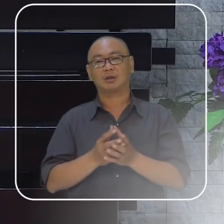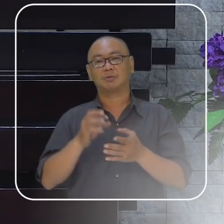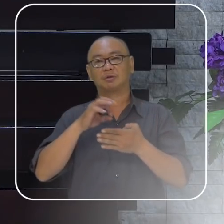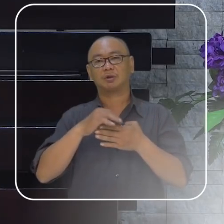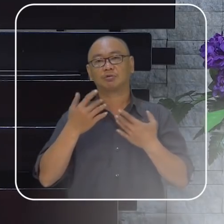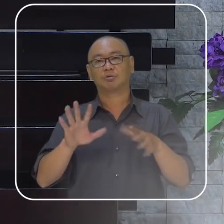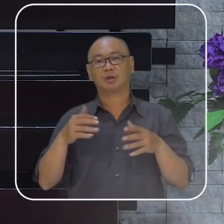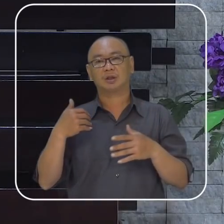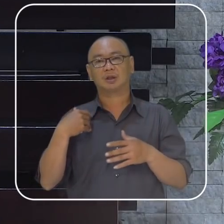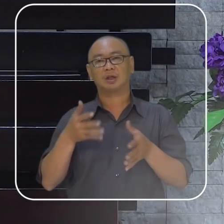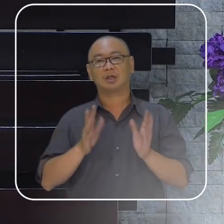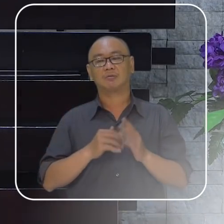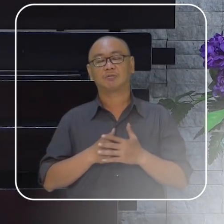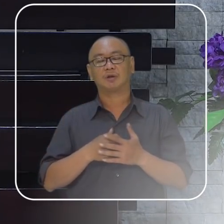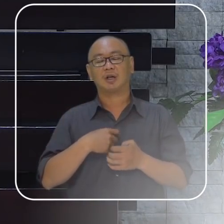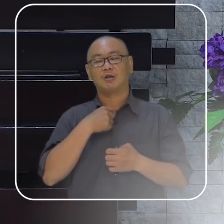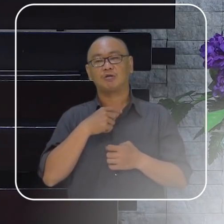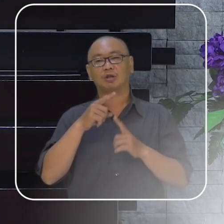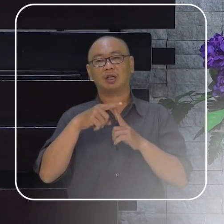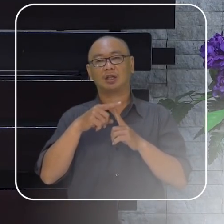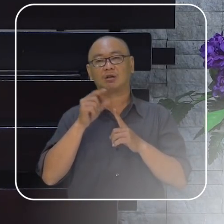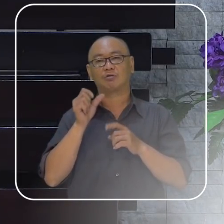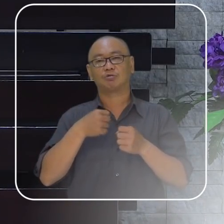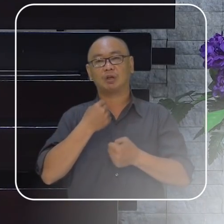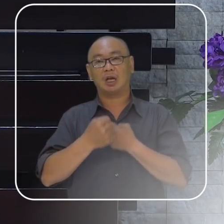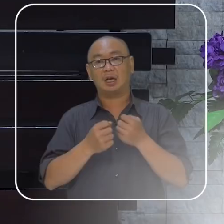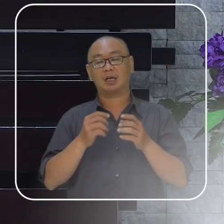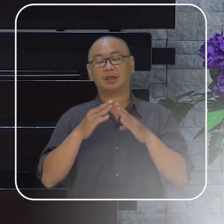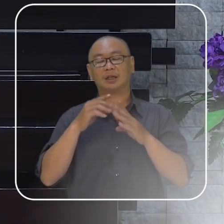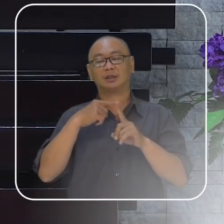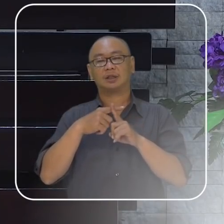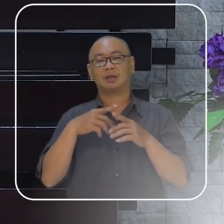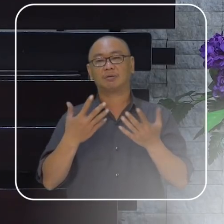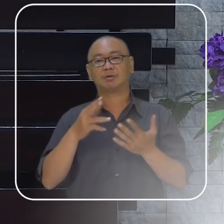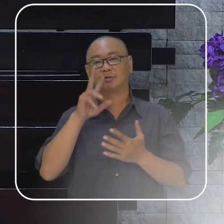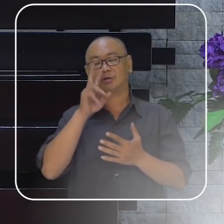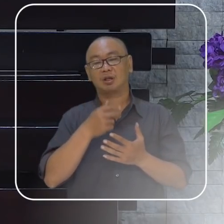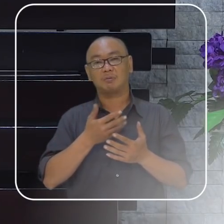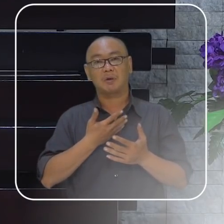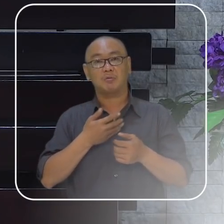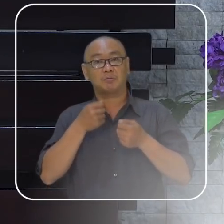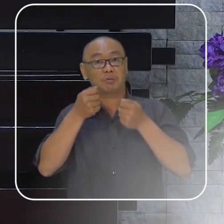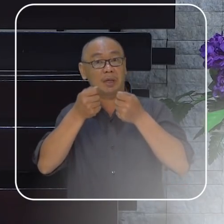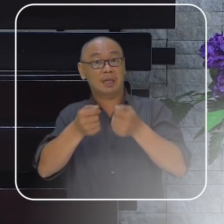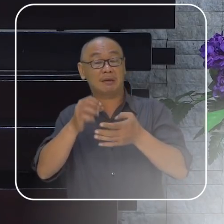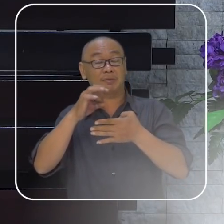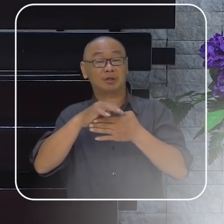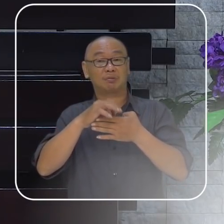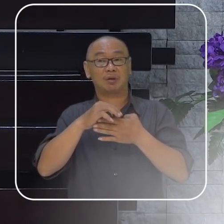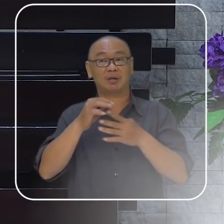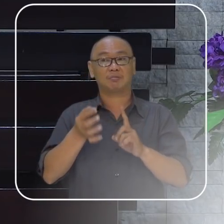yang disediakan di kantor tata usaha gereja. Apabila saudara ingin memberikan persembahan